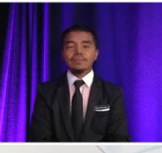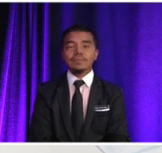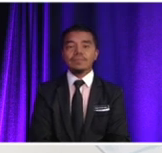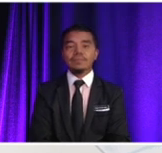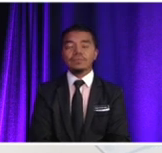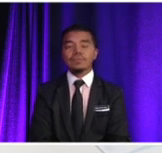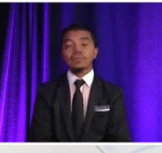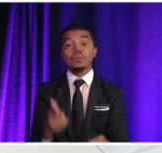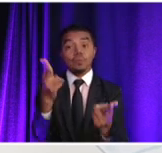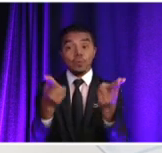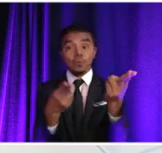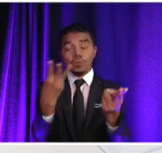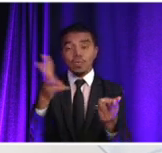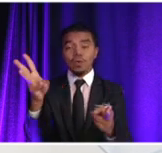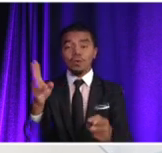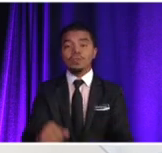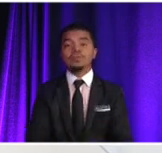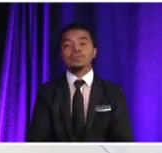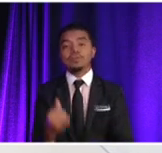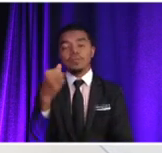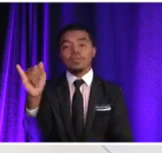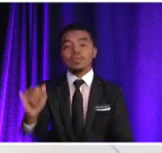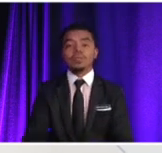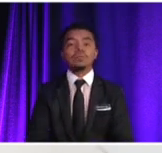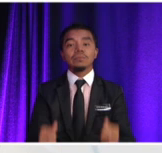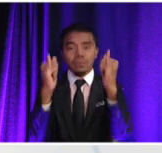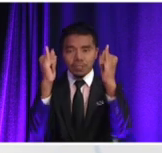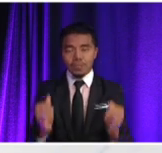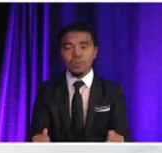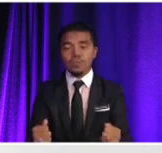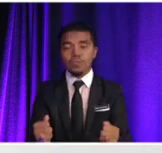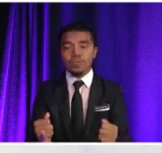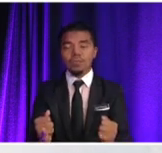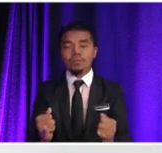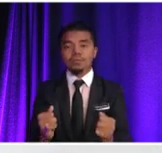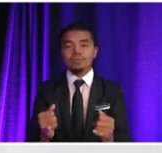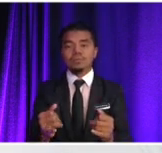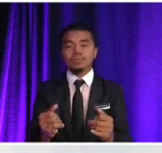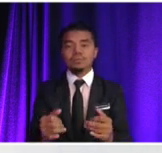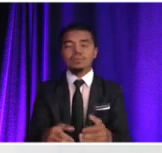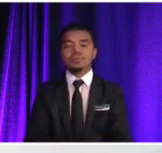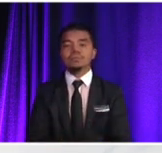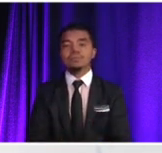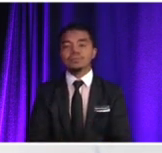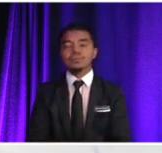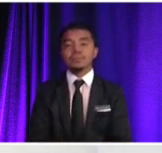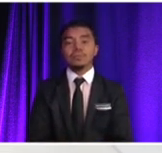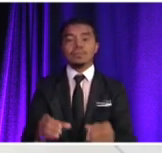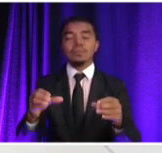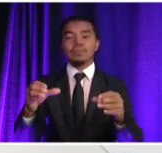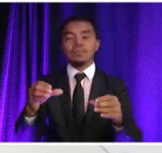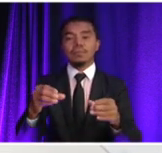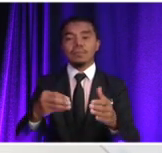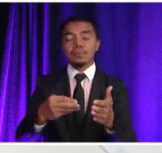individu yang menjalankan kegiatan membeli bahan atau barang daripada pengeluaran mencoba